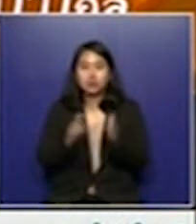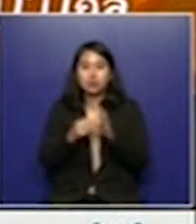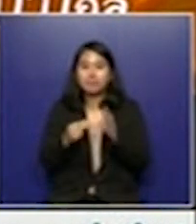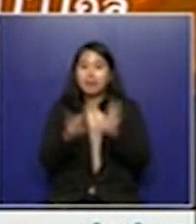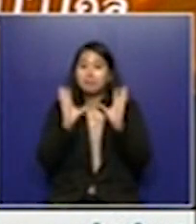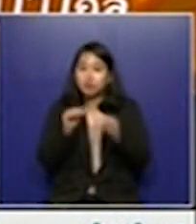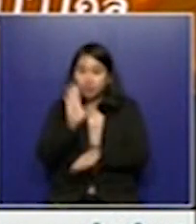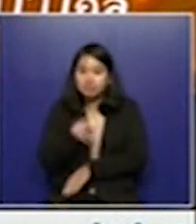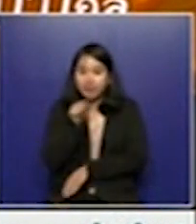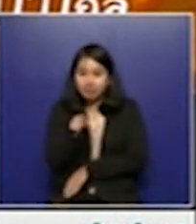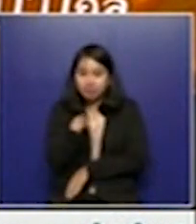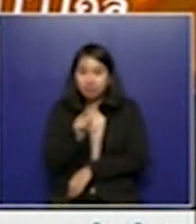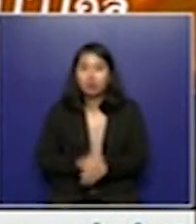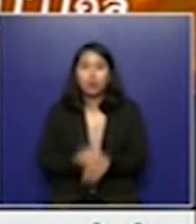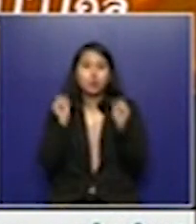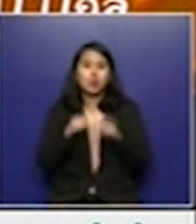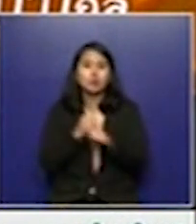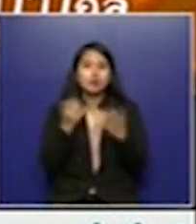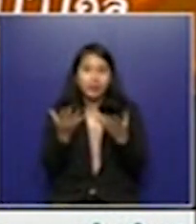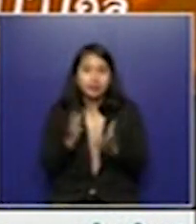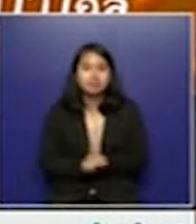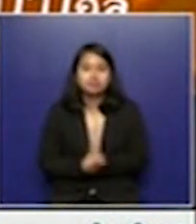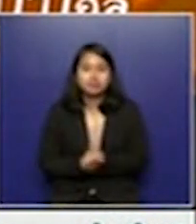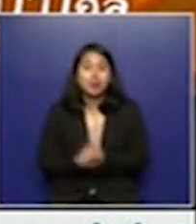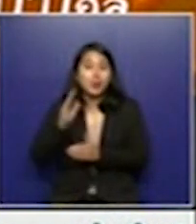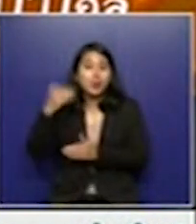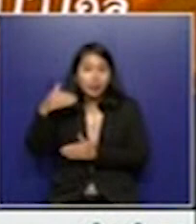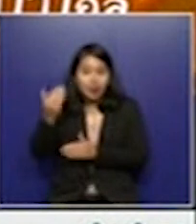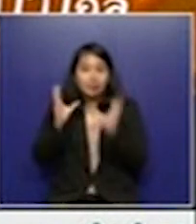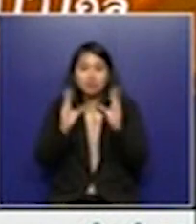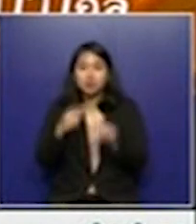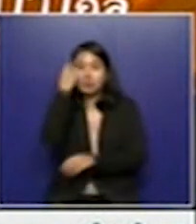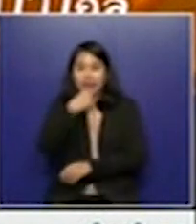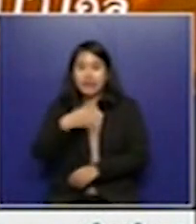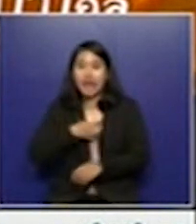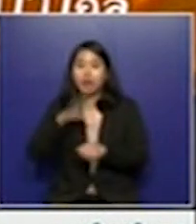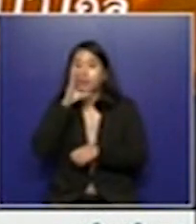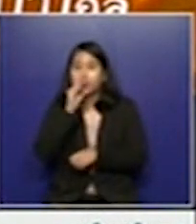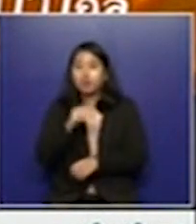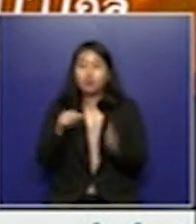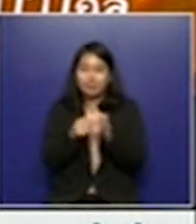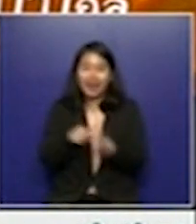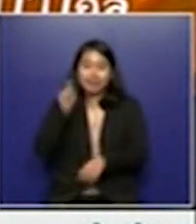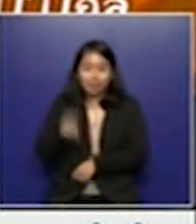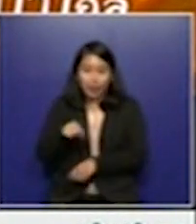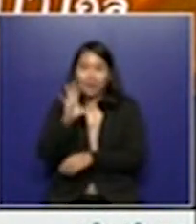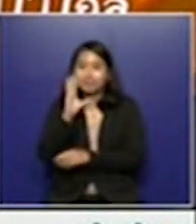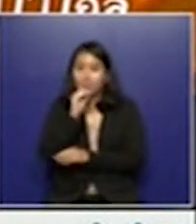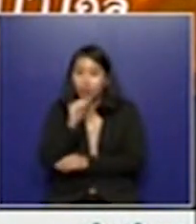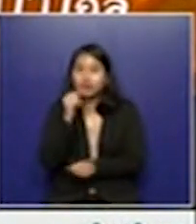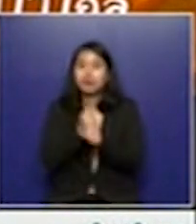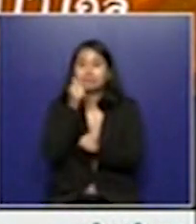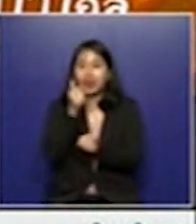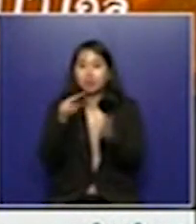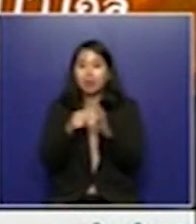กันแบบนี้ล่ะครับตกลงว่าต่อไปนี้นะครับใครก็ตามที่อยากจะพูดอะไรกดปุ๊บจิ้มไมโครโฟนก็พูดได้โดยที่ท่